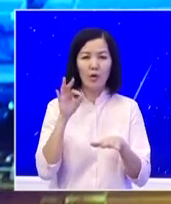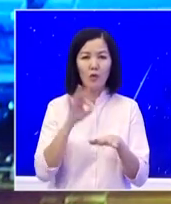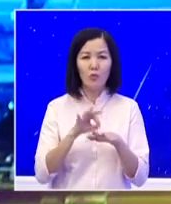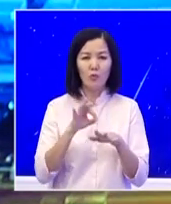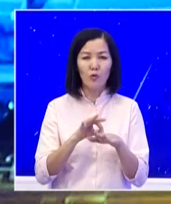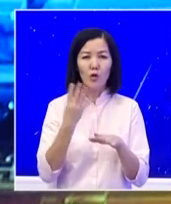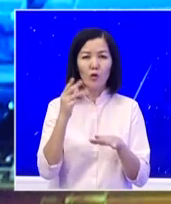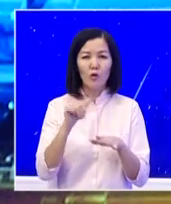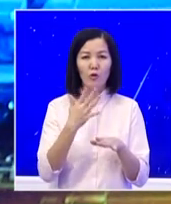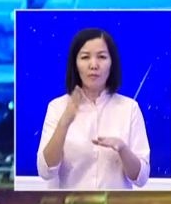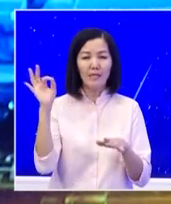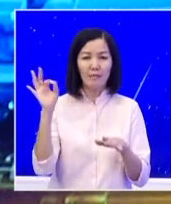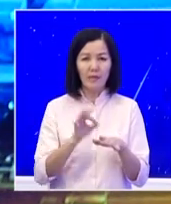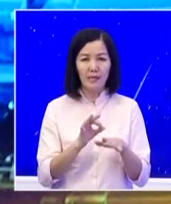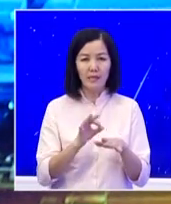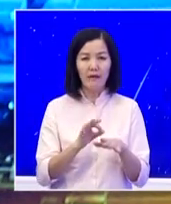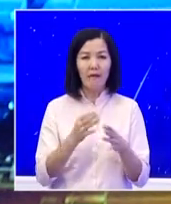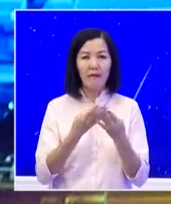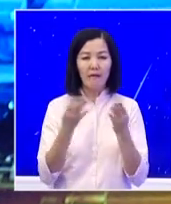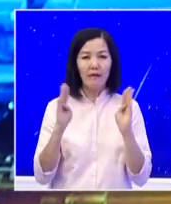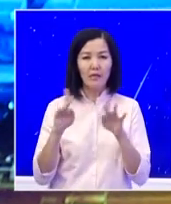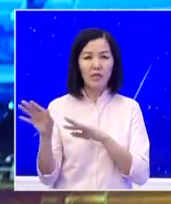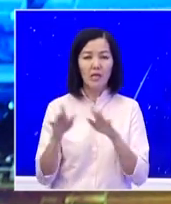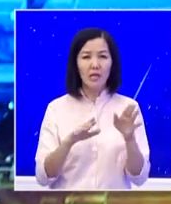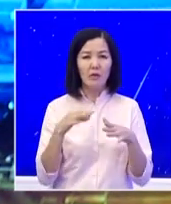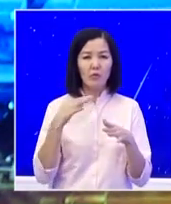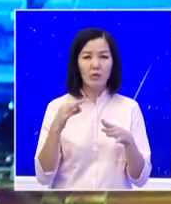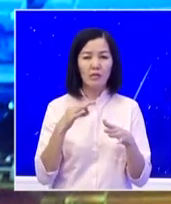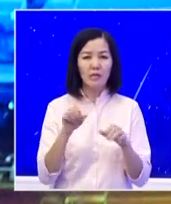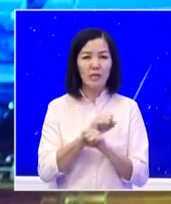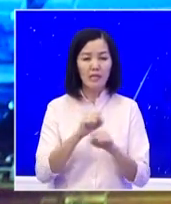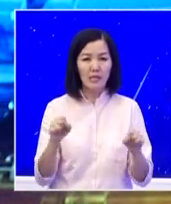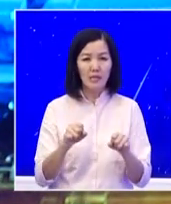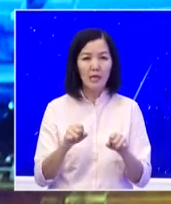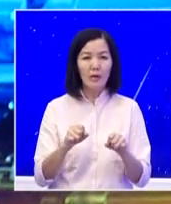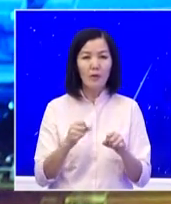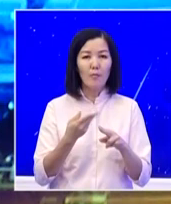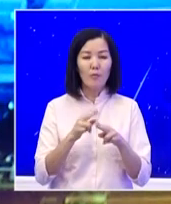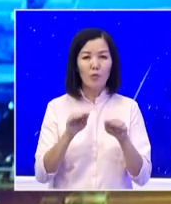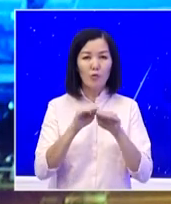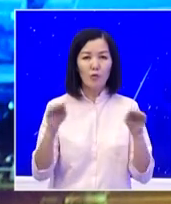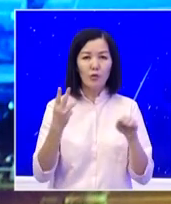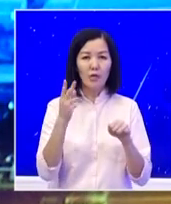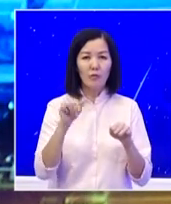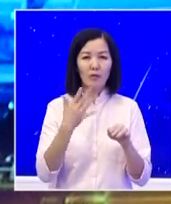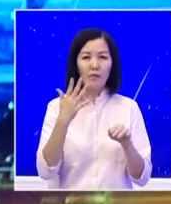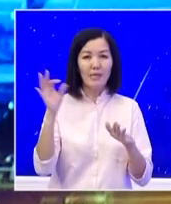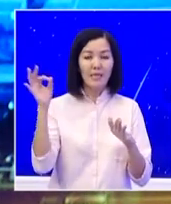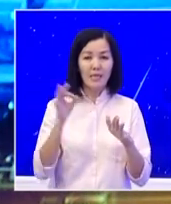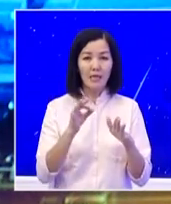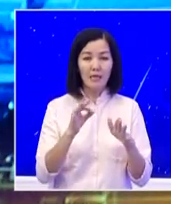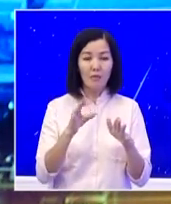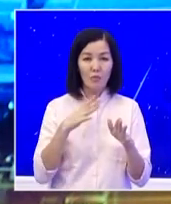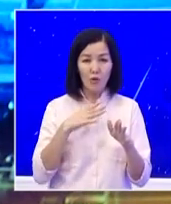қарқыны 4,5% құрап отыр. Карантиндік шаралар босаңсынғанға дейін бұл көрсеткіш